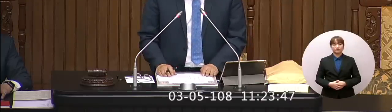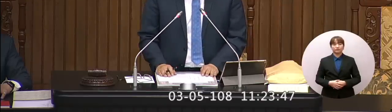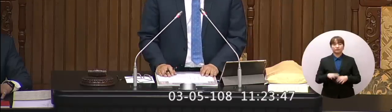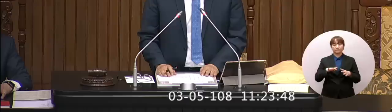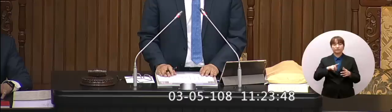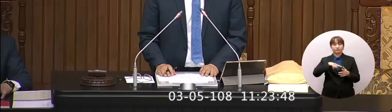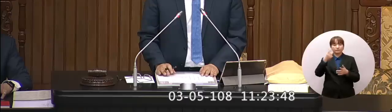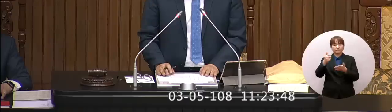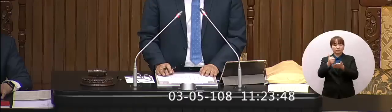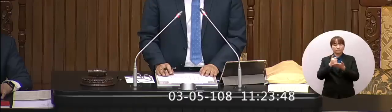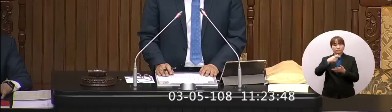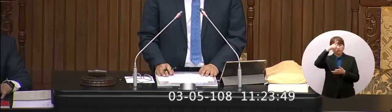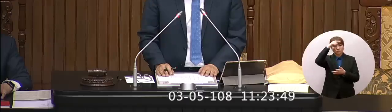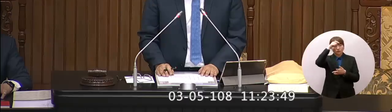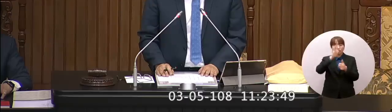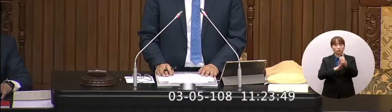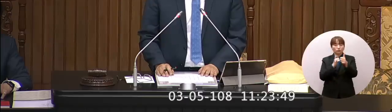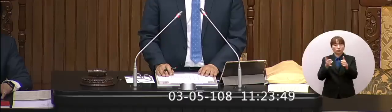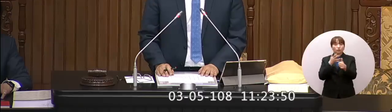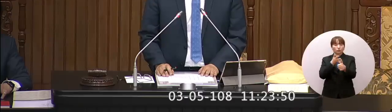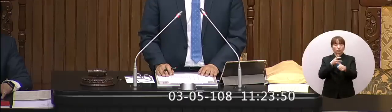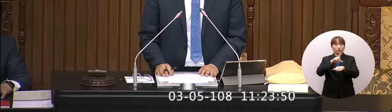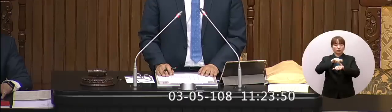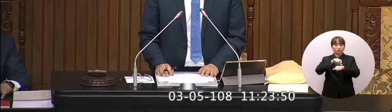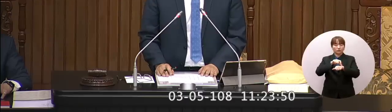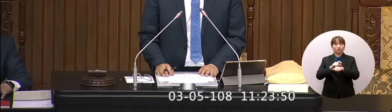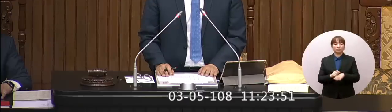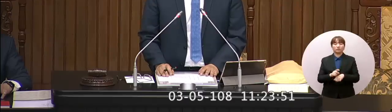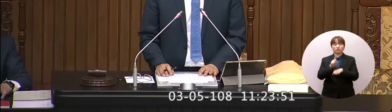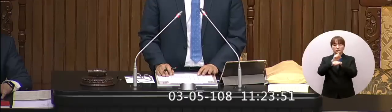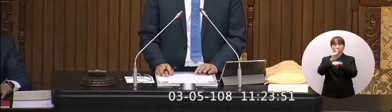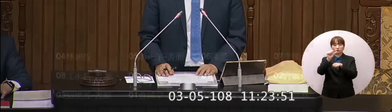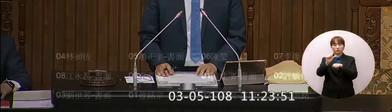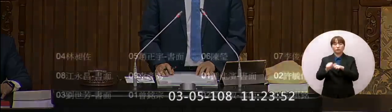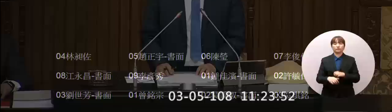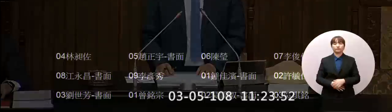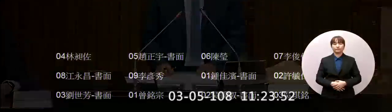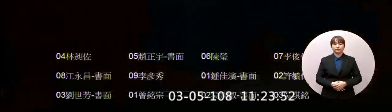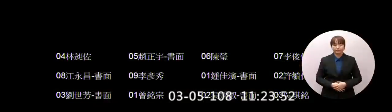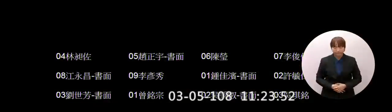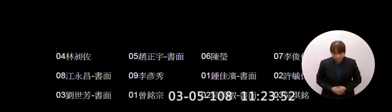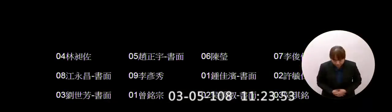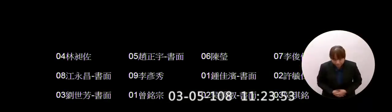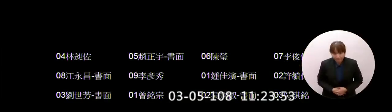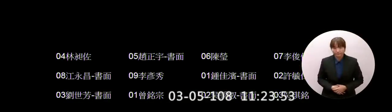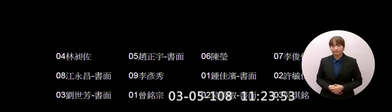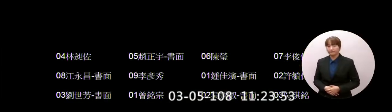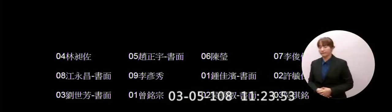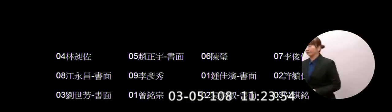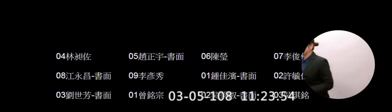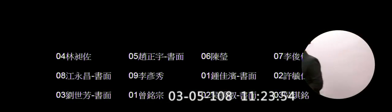接着请黄昭顺委员质询，询答时间为15分钟。